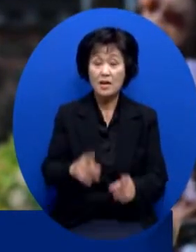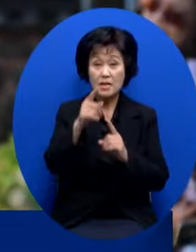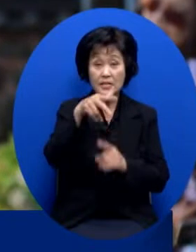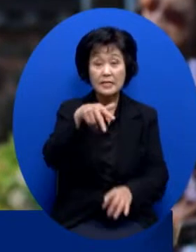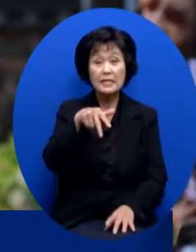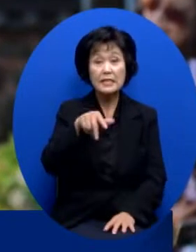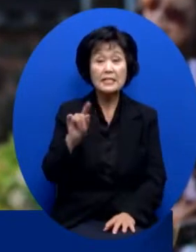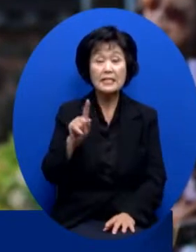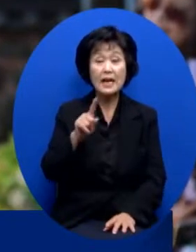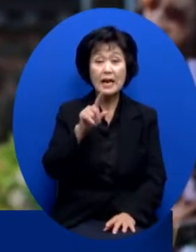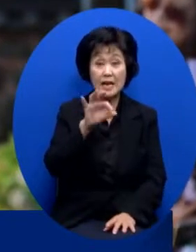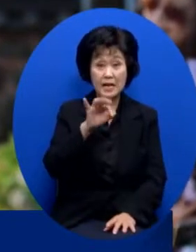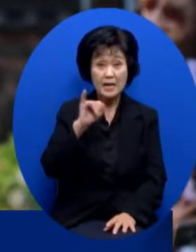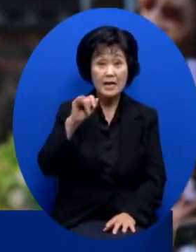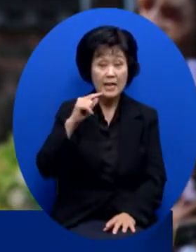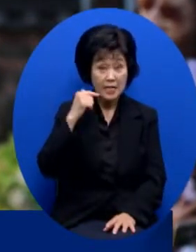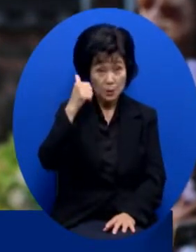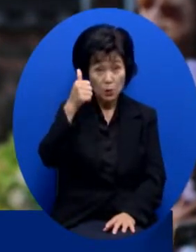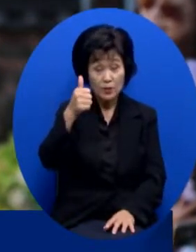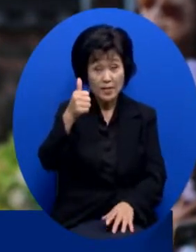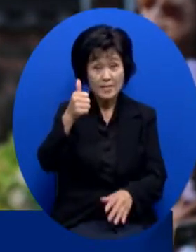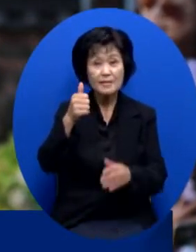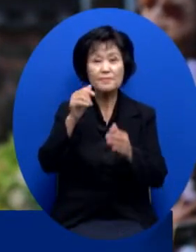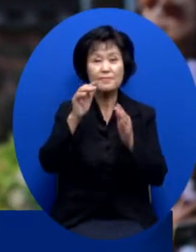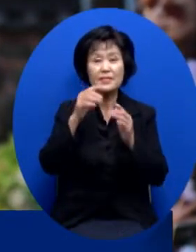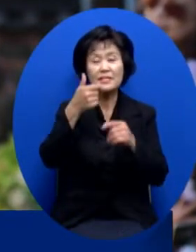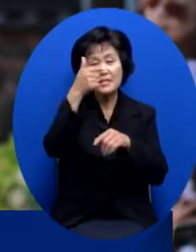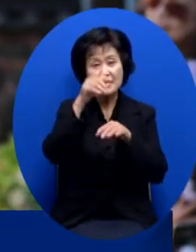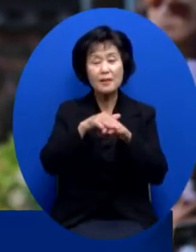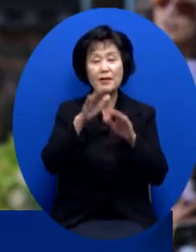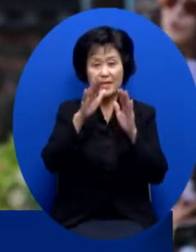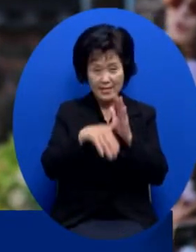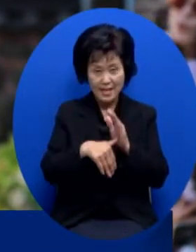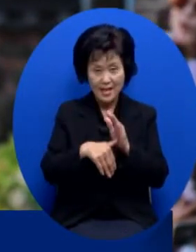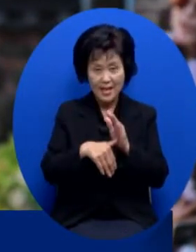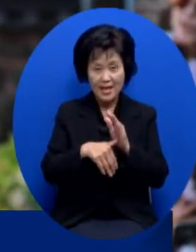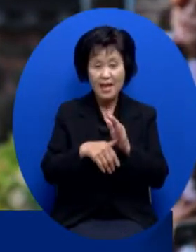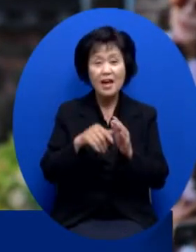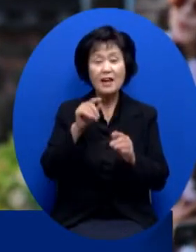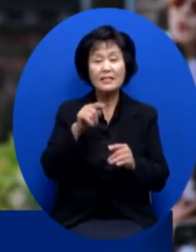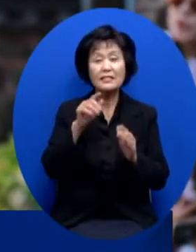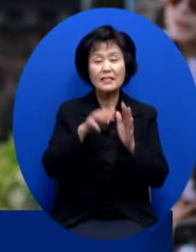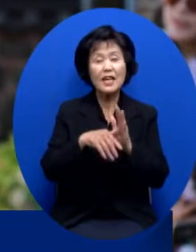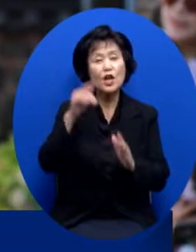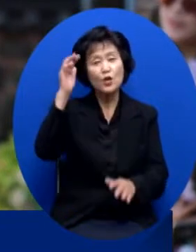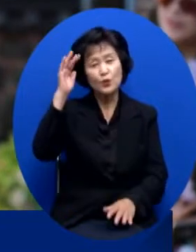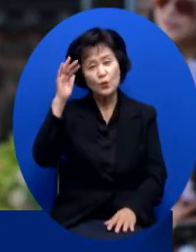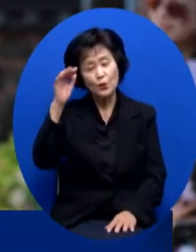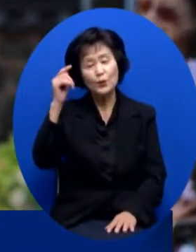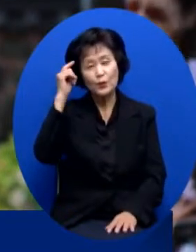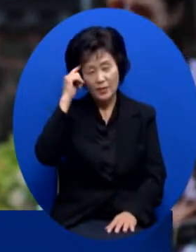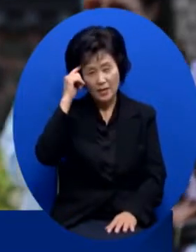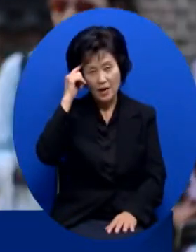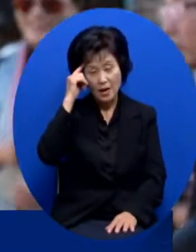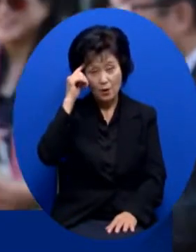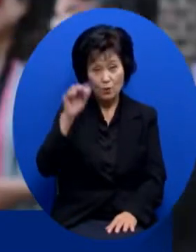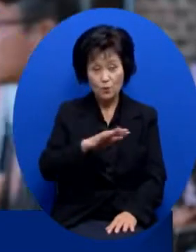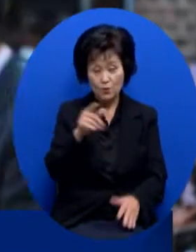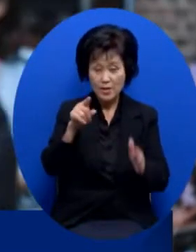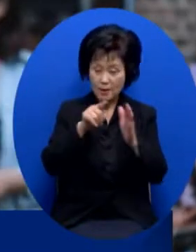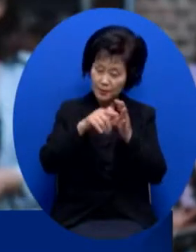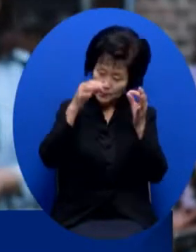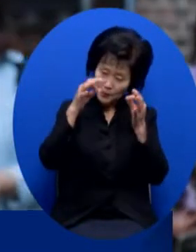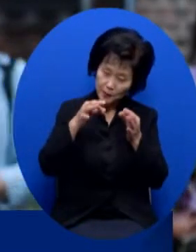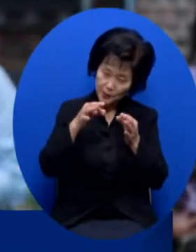당시를 재현하는 것이 훨씬 더 의미가 있고 또 옛 추억을 더듬으면서 우리의 신앙을 돌아보는 계기가 되었으면